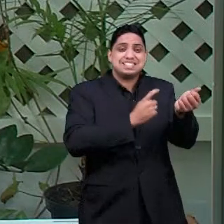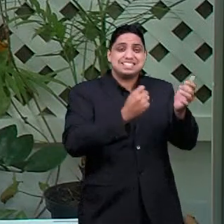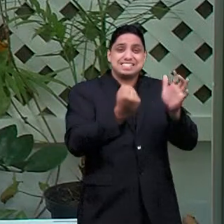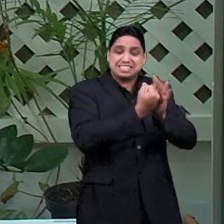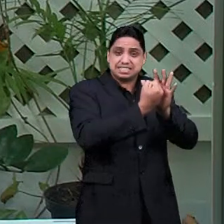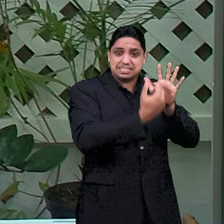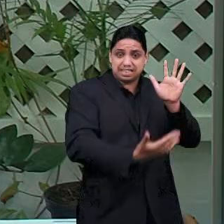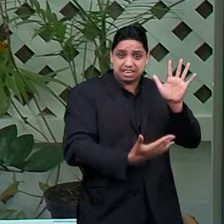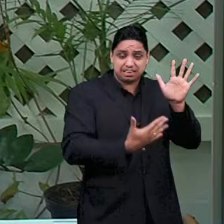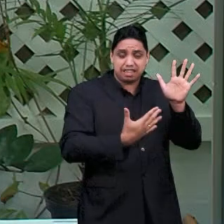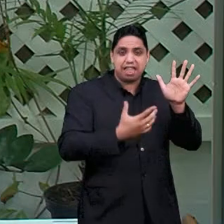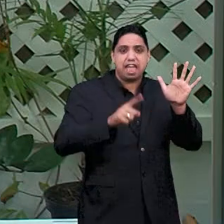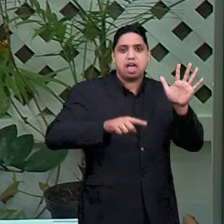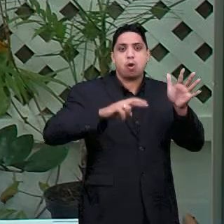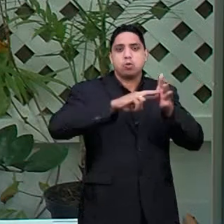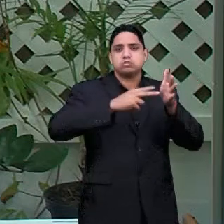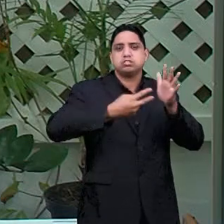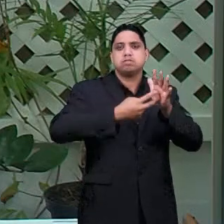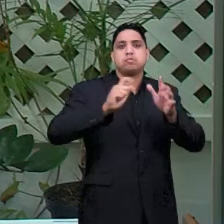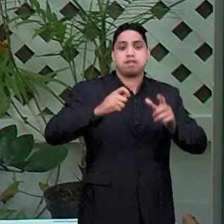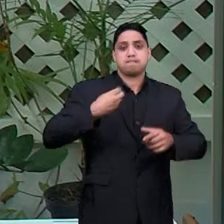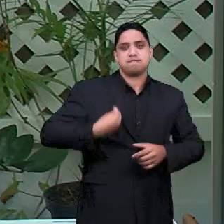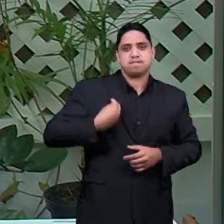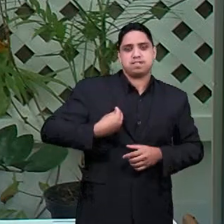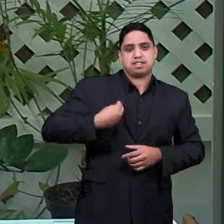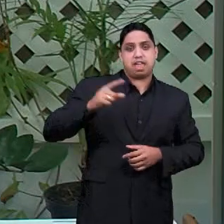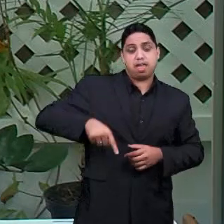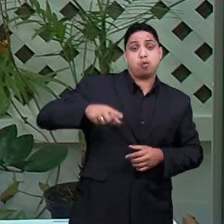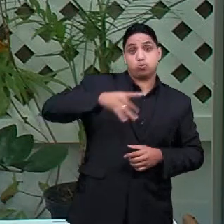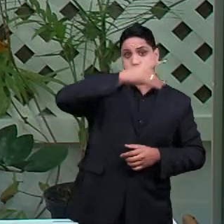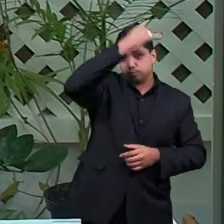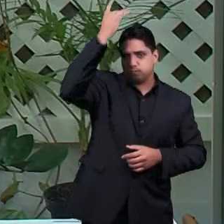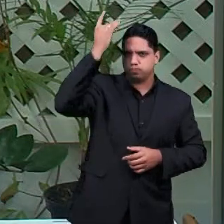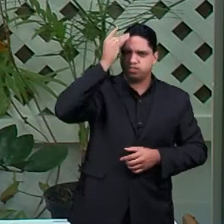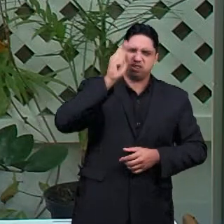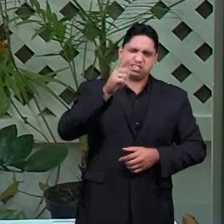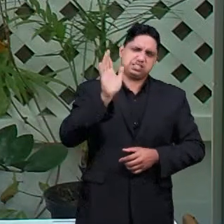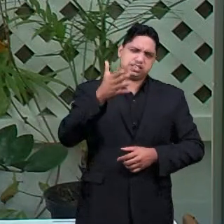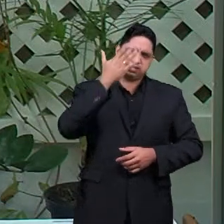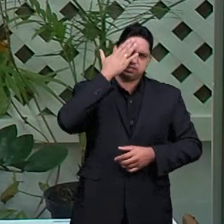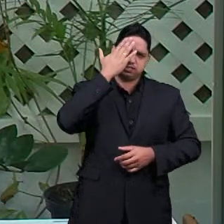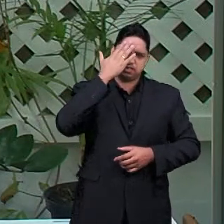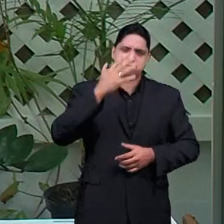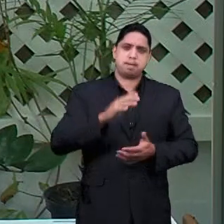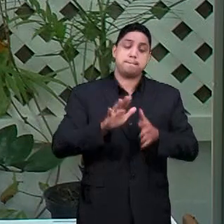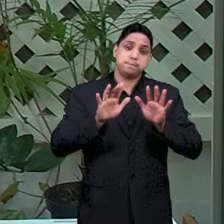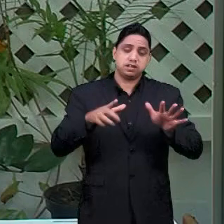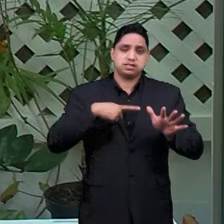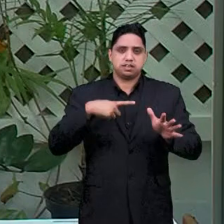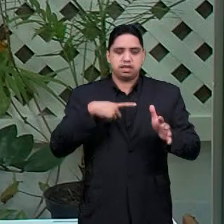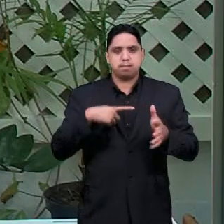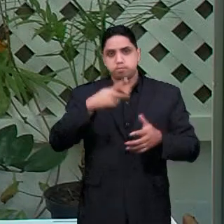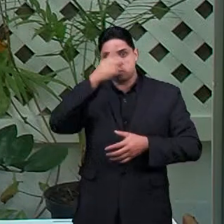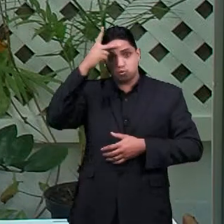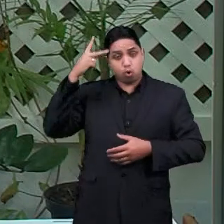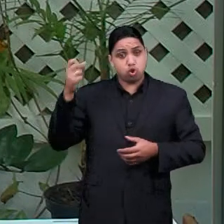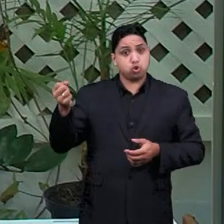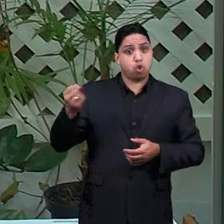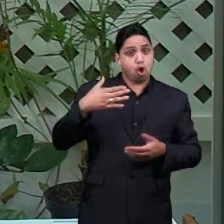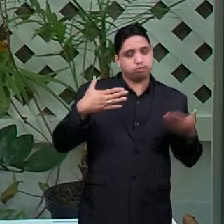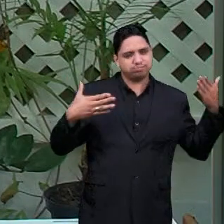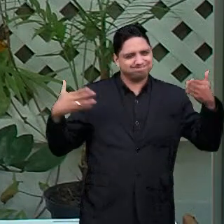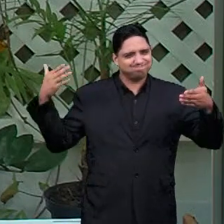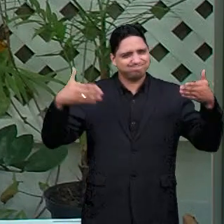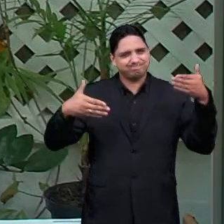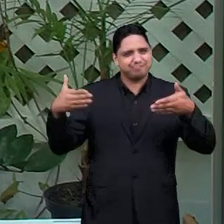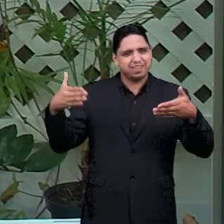son esprit. Vous êtes très bien informés à ce propos, mais il y a de nouveaux groupes qui arrivent, qui sont en